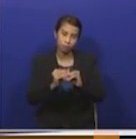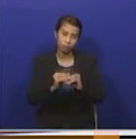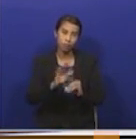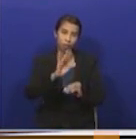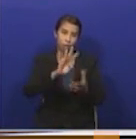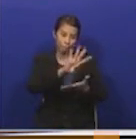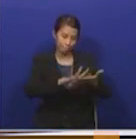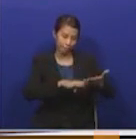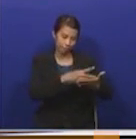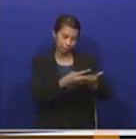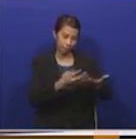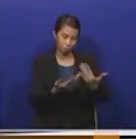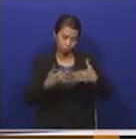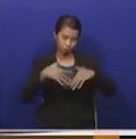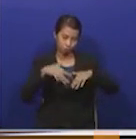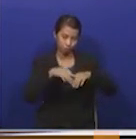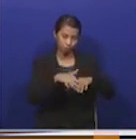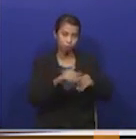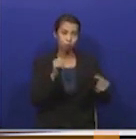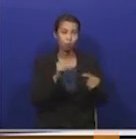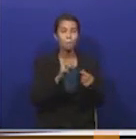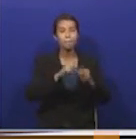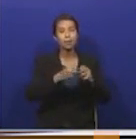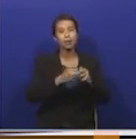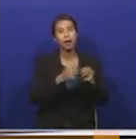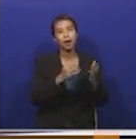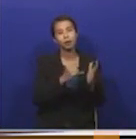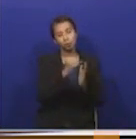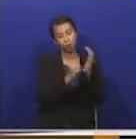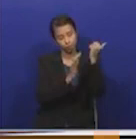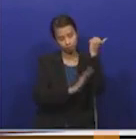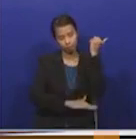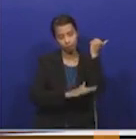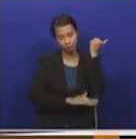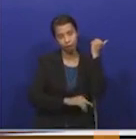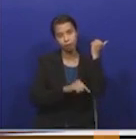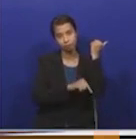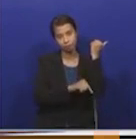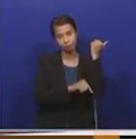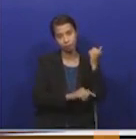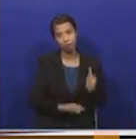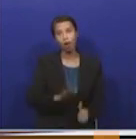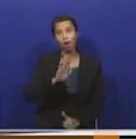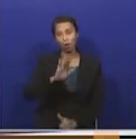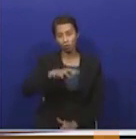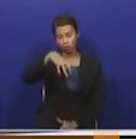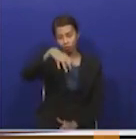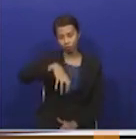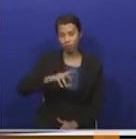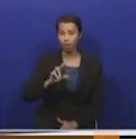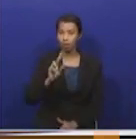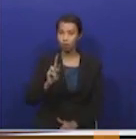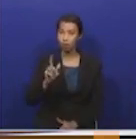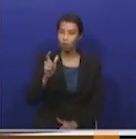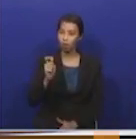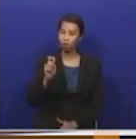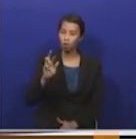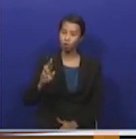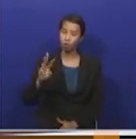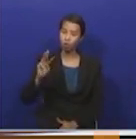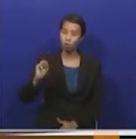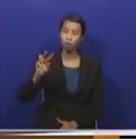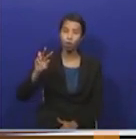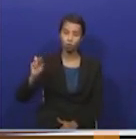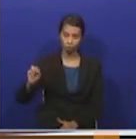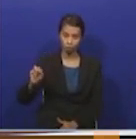ผนงานบูรณาการขับเคลื่อนการแก้ไขปัญหาจังหวัดชายแดนใต้ของกองอำนวยการรักษาความมั่นคงภายในราชอาณาจักรอีก